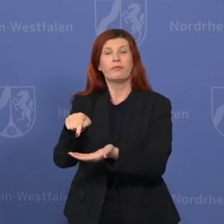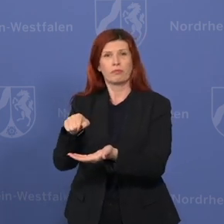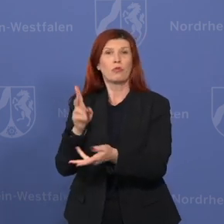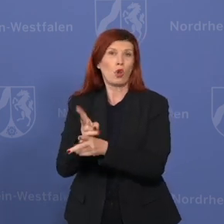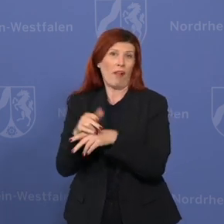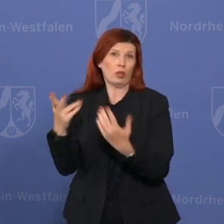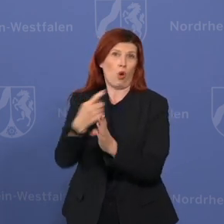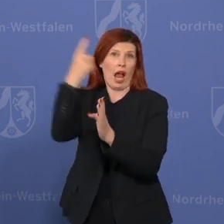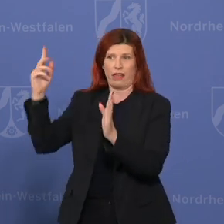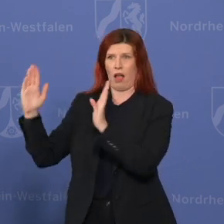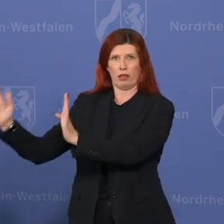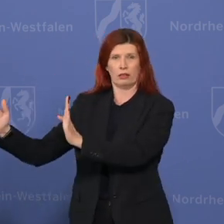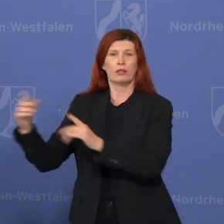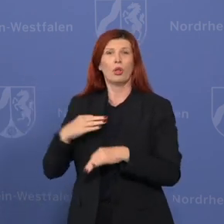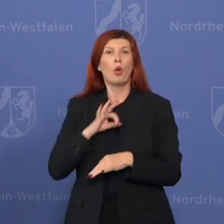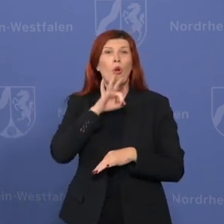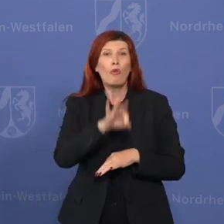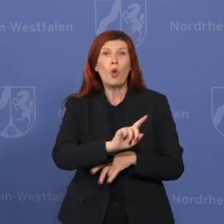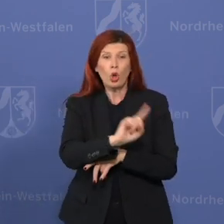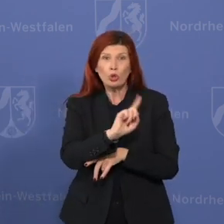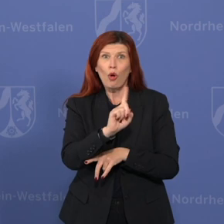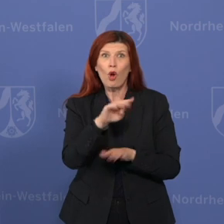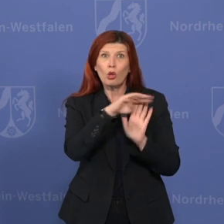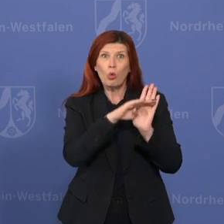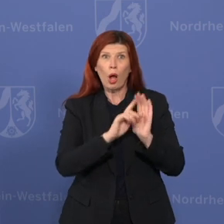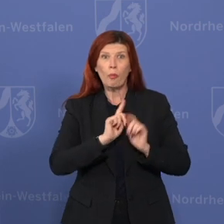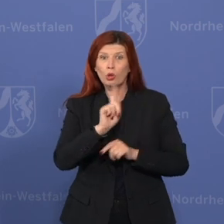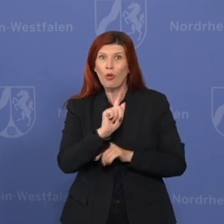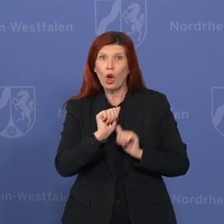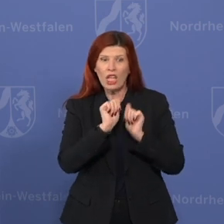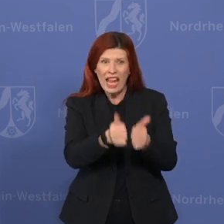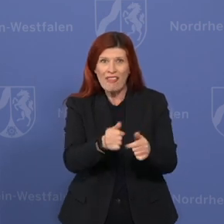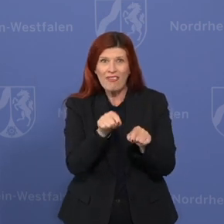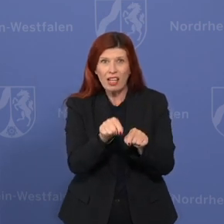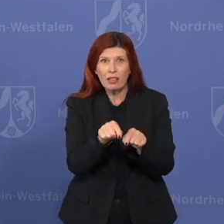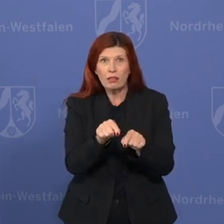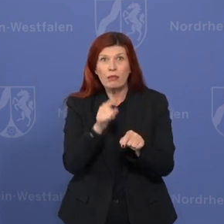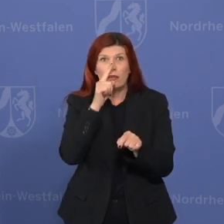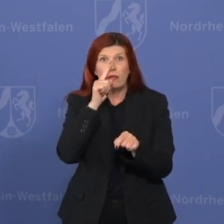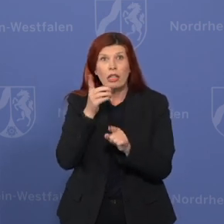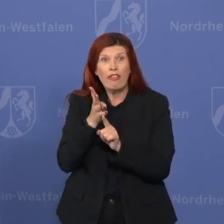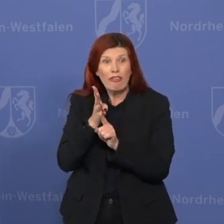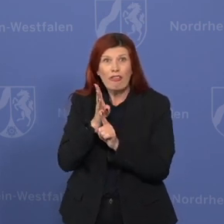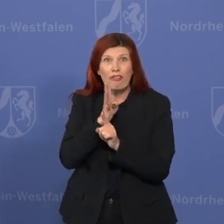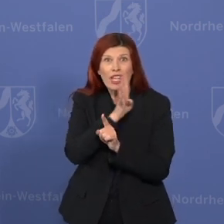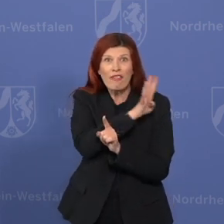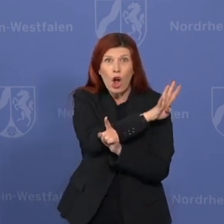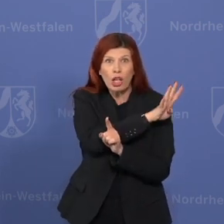für die kleinen Betriebe in Nordrhein-Westfalen sind im vergangenen Monat alleine rund